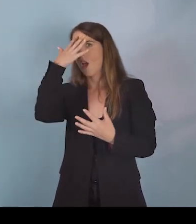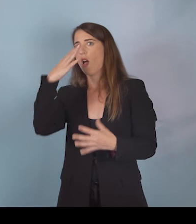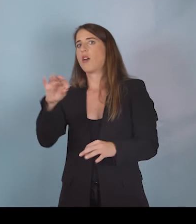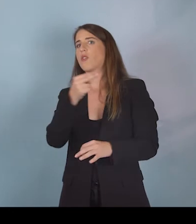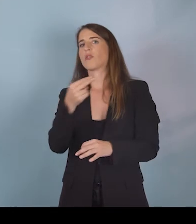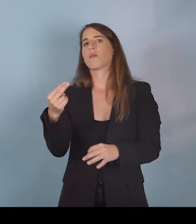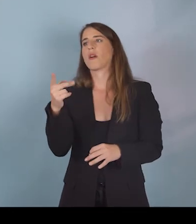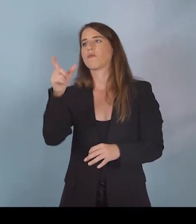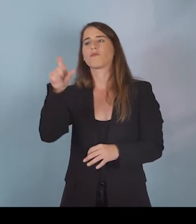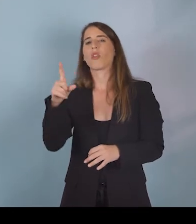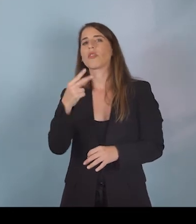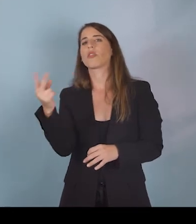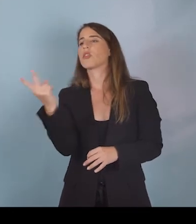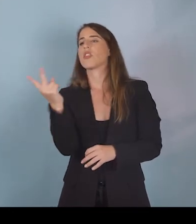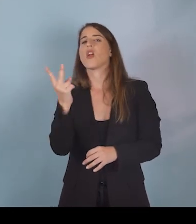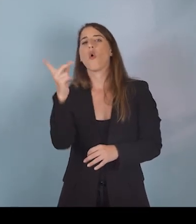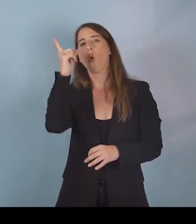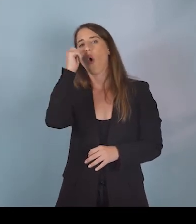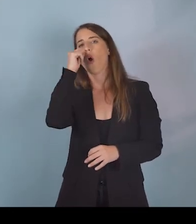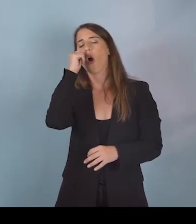καινούργια. Για παράδειγμα, εγώ δεν γνωρίζω αυτή την περίπτωση